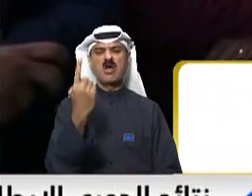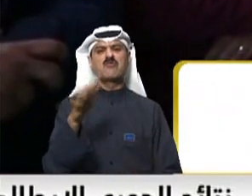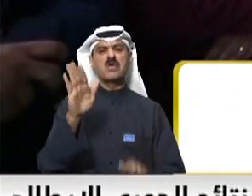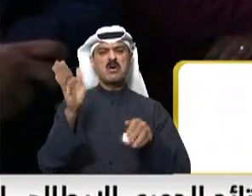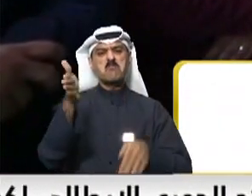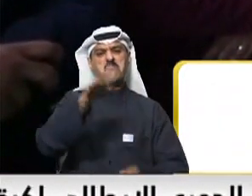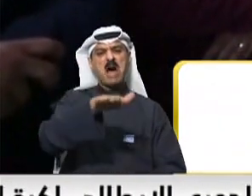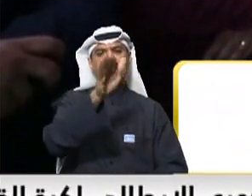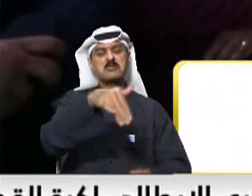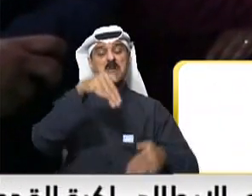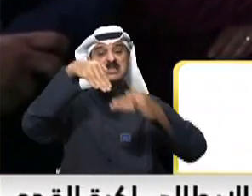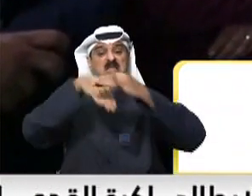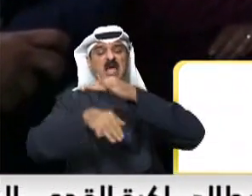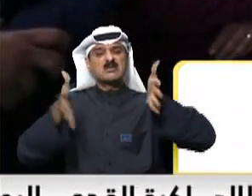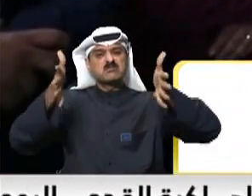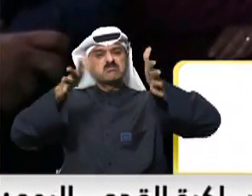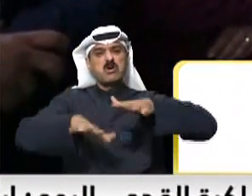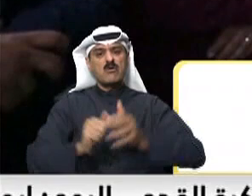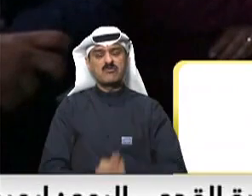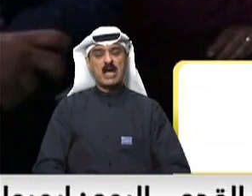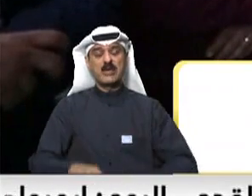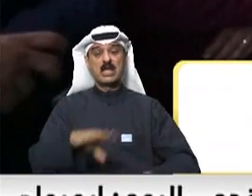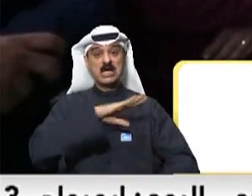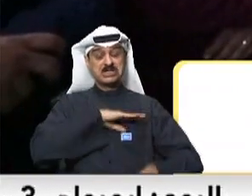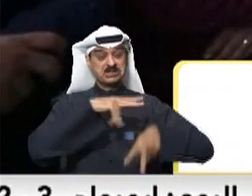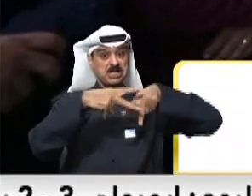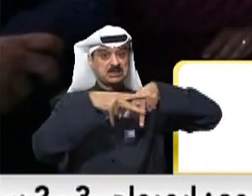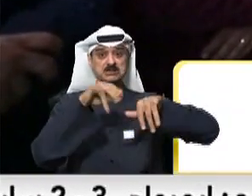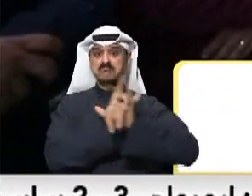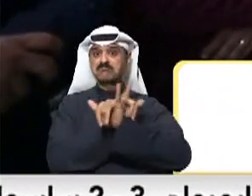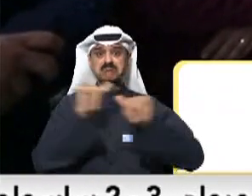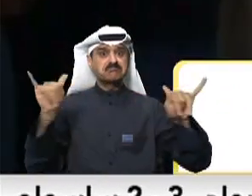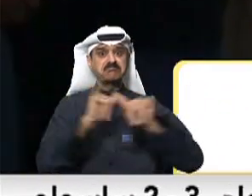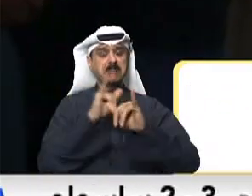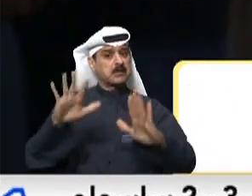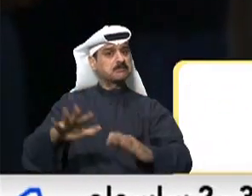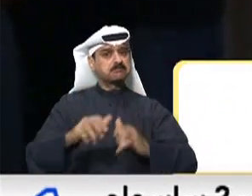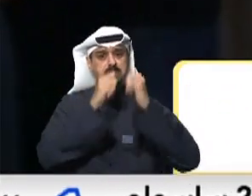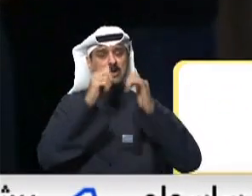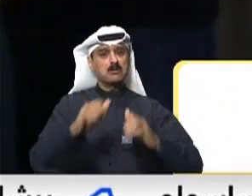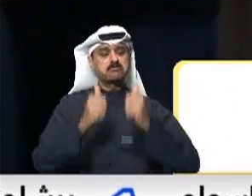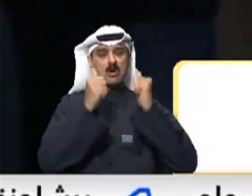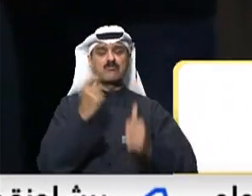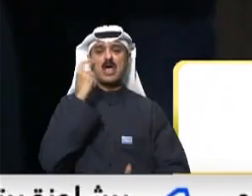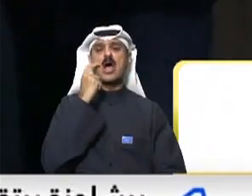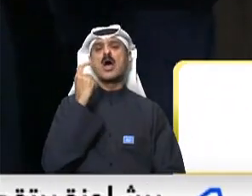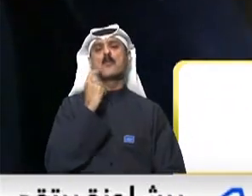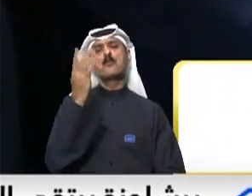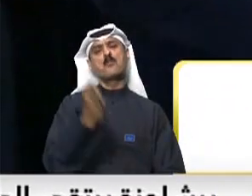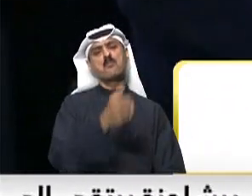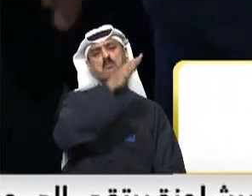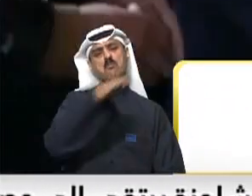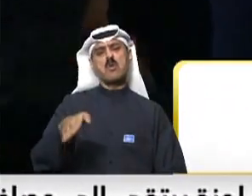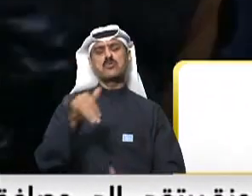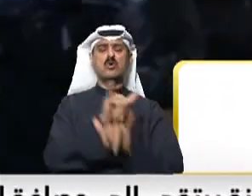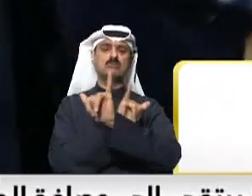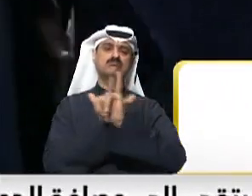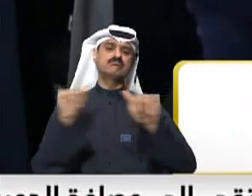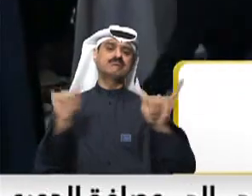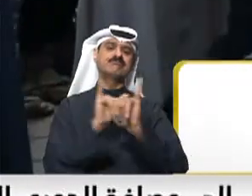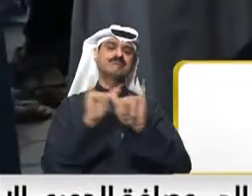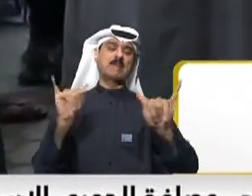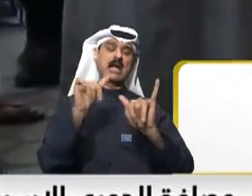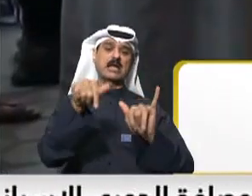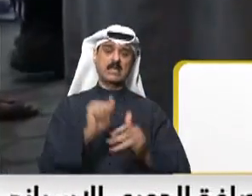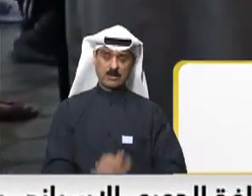وفي الطرقات، حيث يمنع الاحتلال وصول طواقم الإسعاف والدفاع المدني إليهم. وقالت وكالة الأنباء الفلسطينية